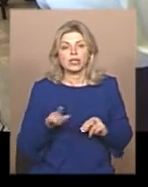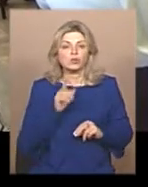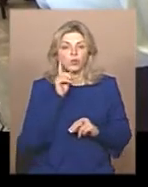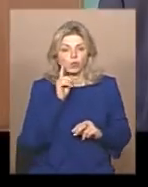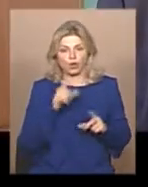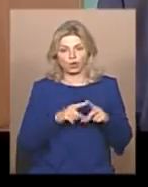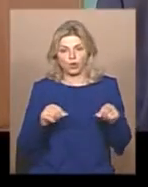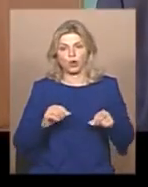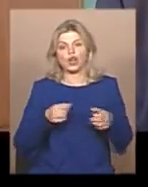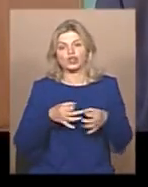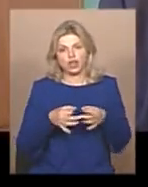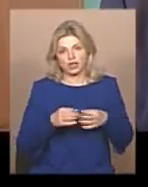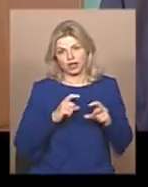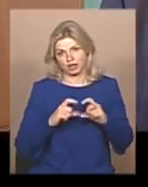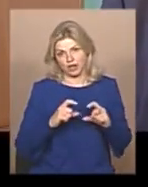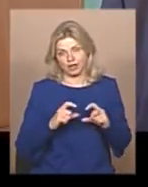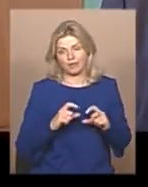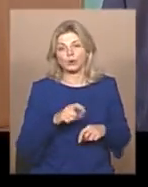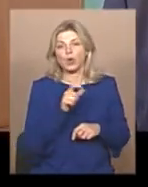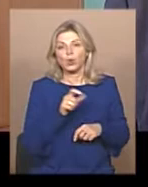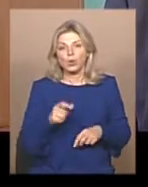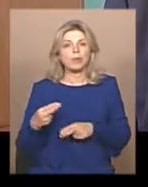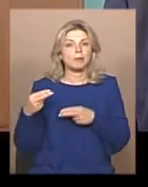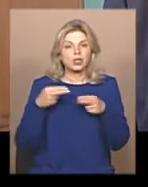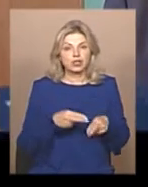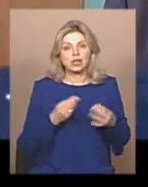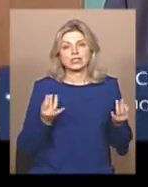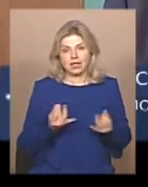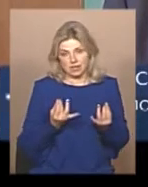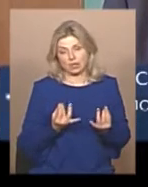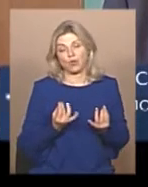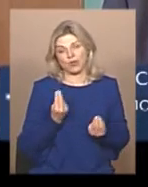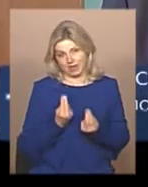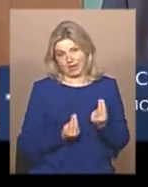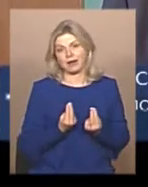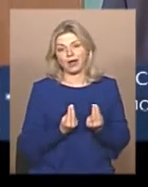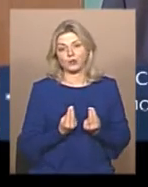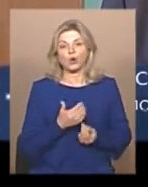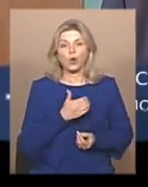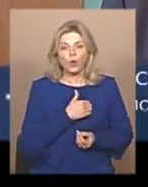шахів. Люди приїжджають, заінтересовані, грають. Хочеться додати, що